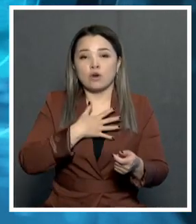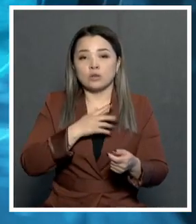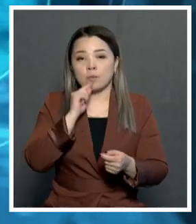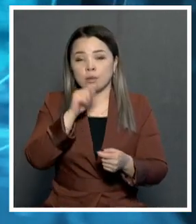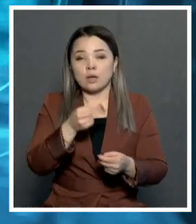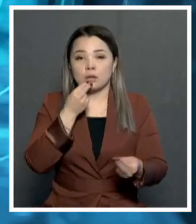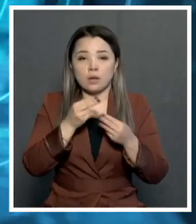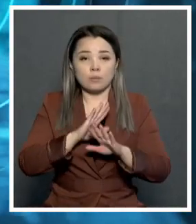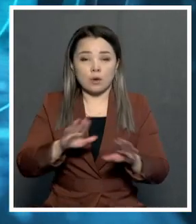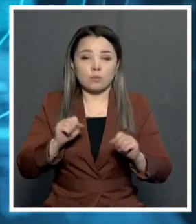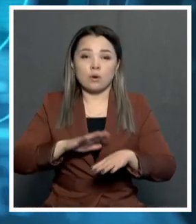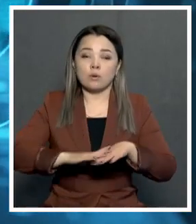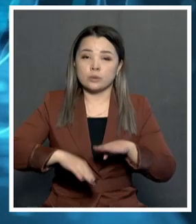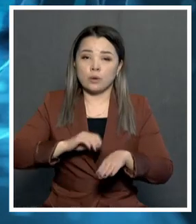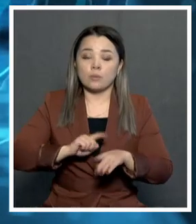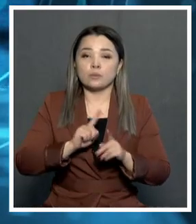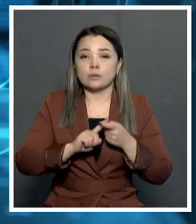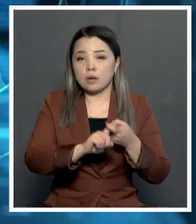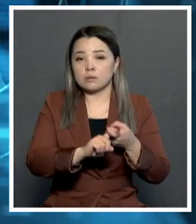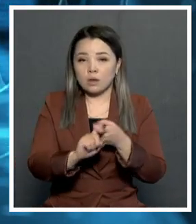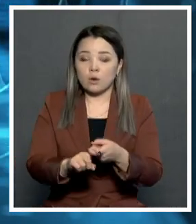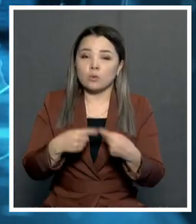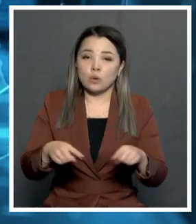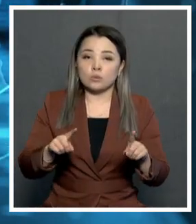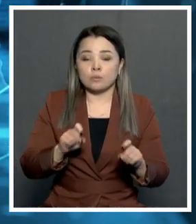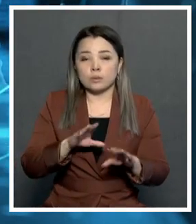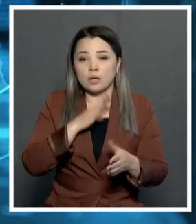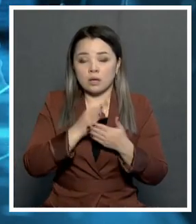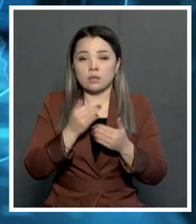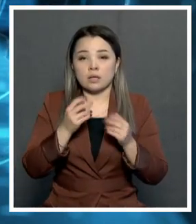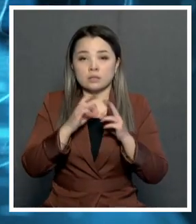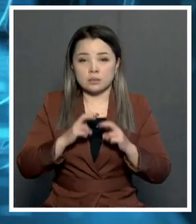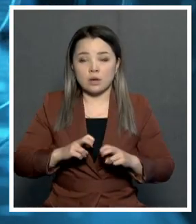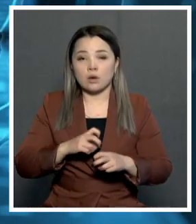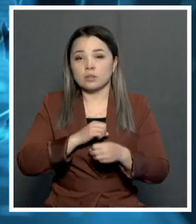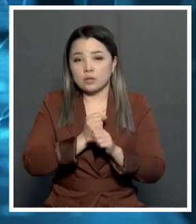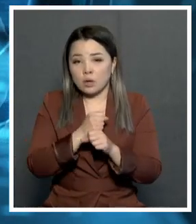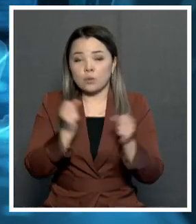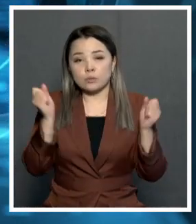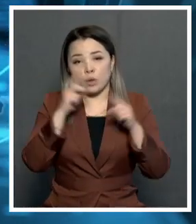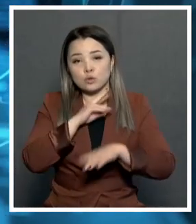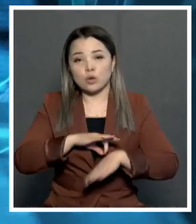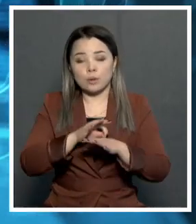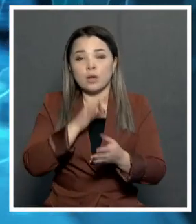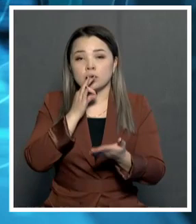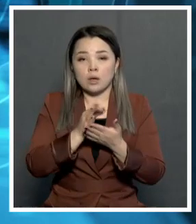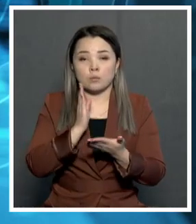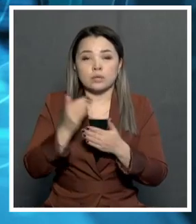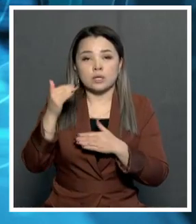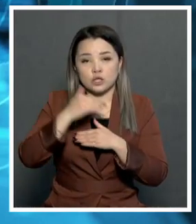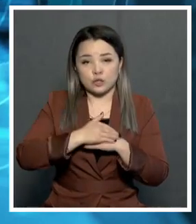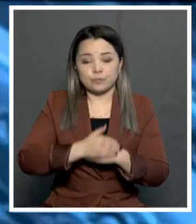тамақтан емес, мүмкін қолдан болды ма, тағда басқадан болды. Оны қазір сіз оның жұмысын жүргізіп жатыр, айтады бізге